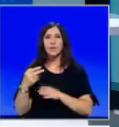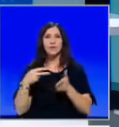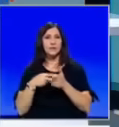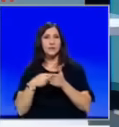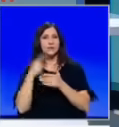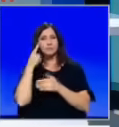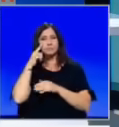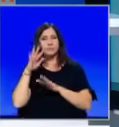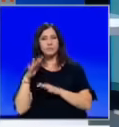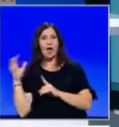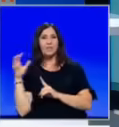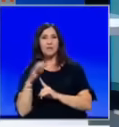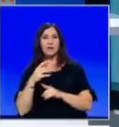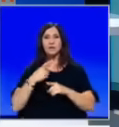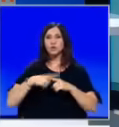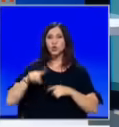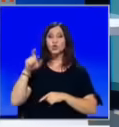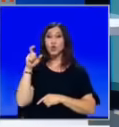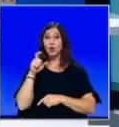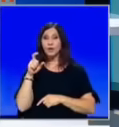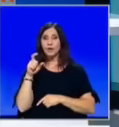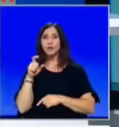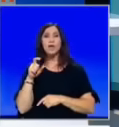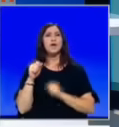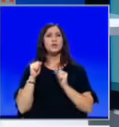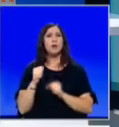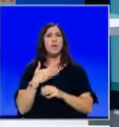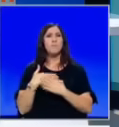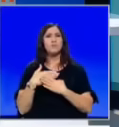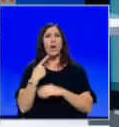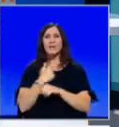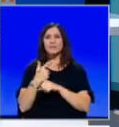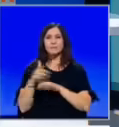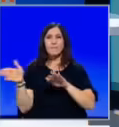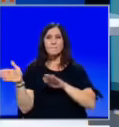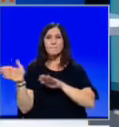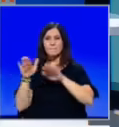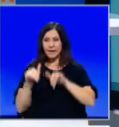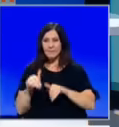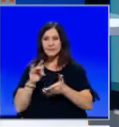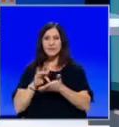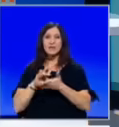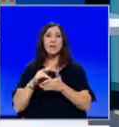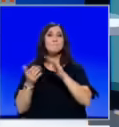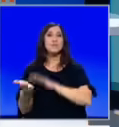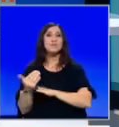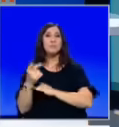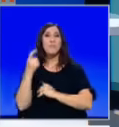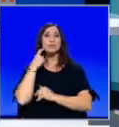Сириецът, заподозрян за атака с нож в Солинген, е прекарал близо седмица в приемателния център за бежанци в Бусманци